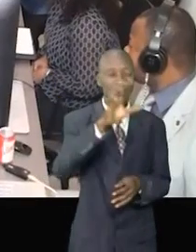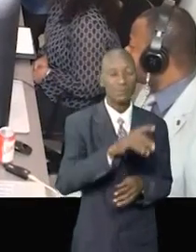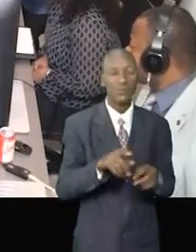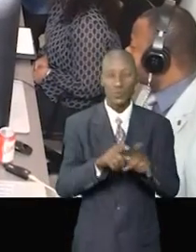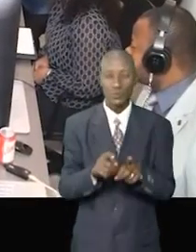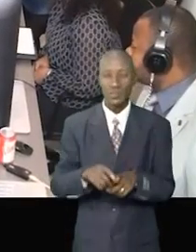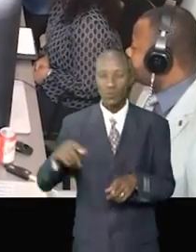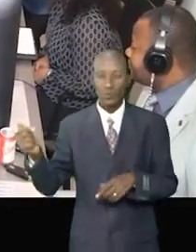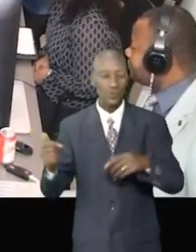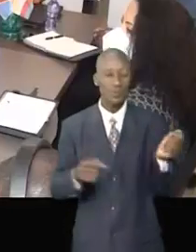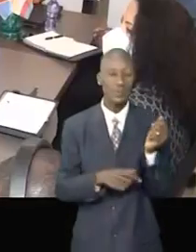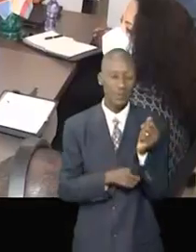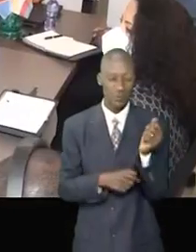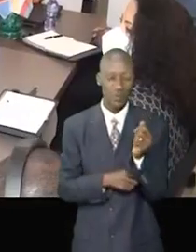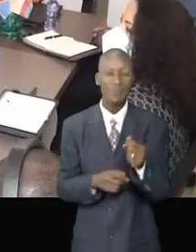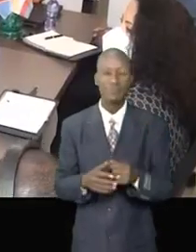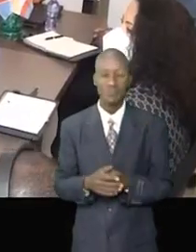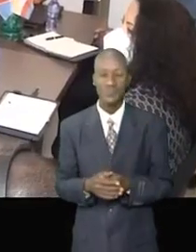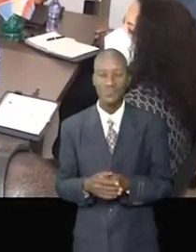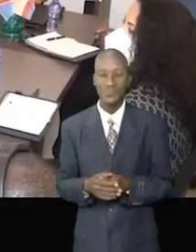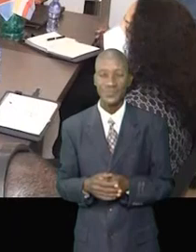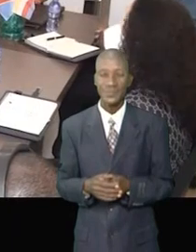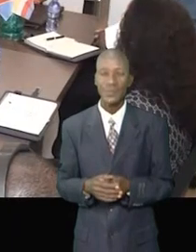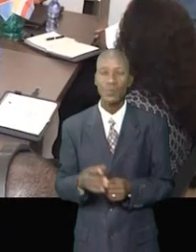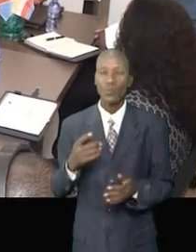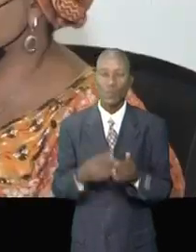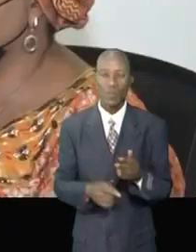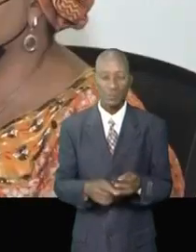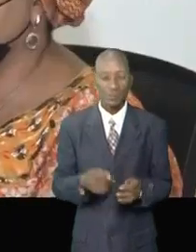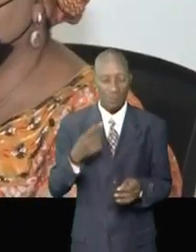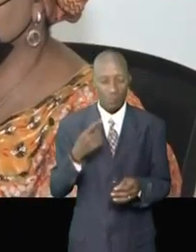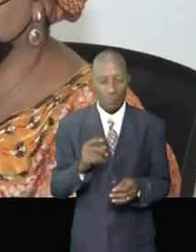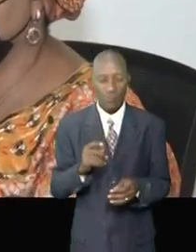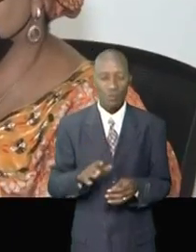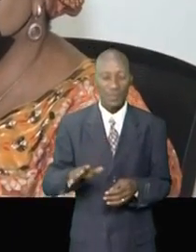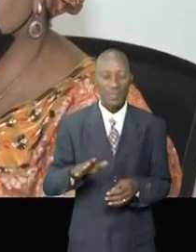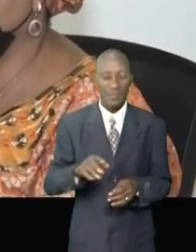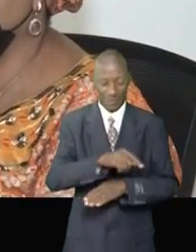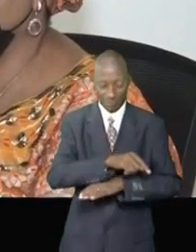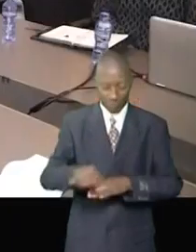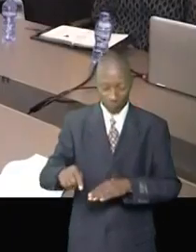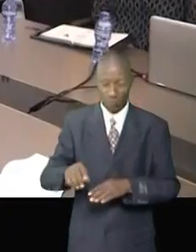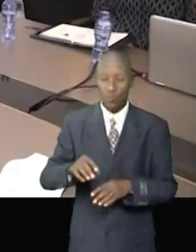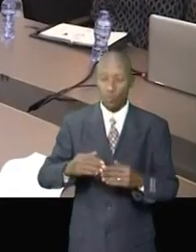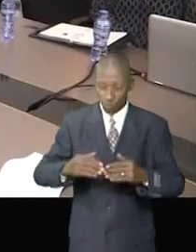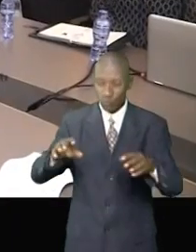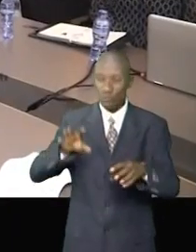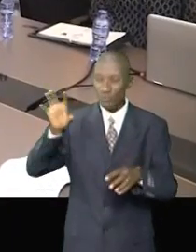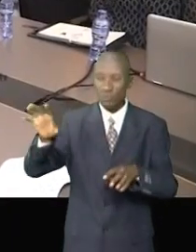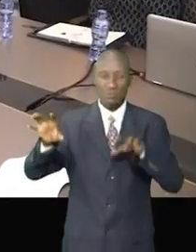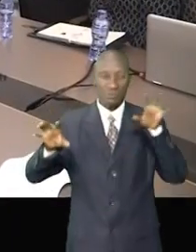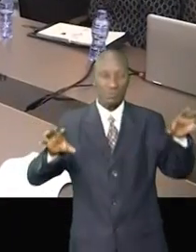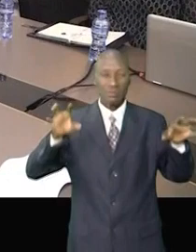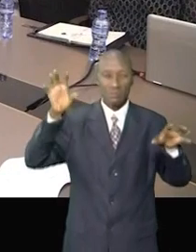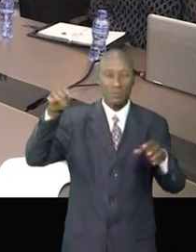autres personnalités, il a été question de l'élargissement du bureau à certains pays de l'Afrique centrale qui traînent encore le pas. C'est le